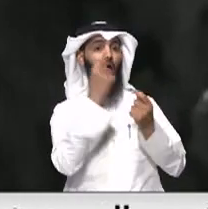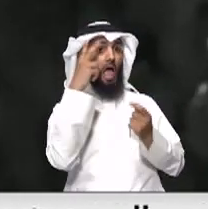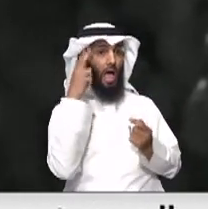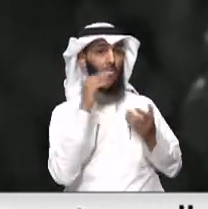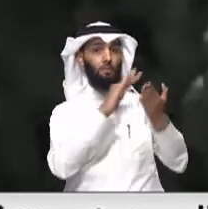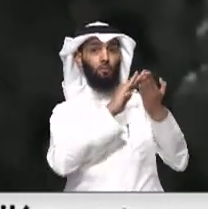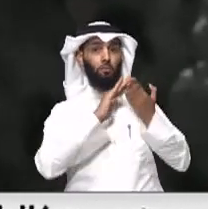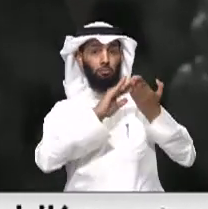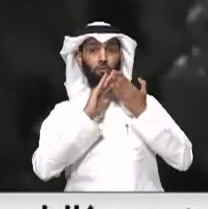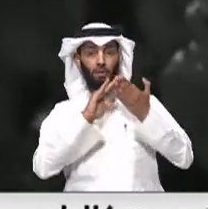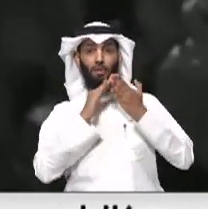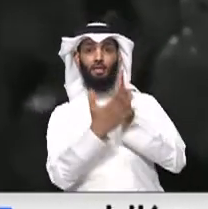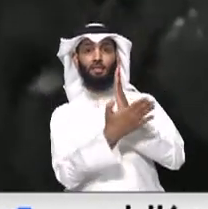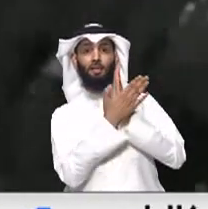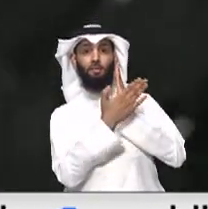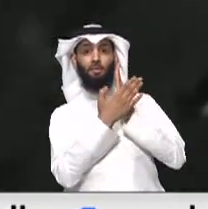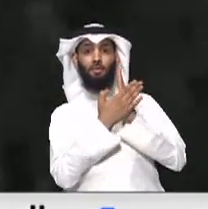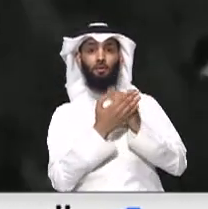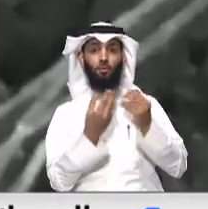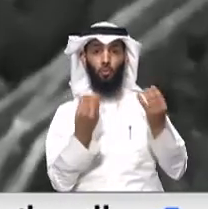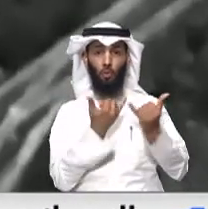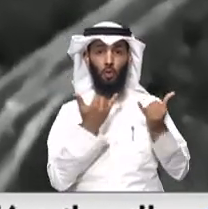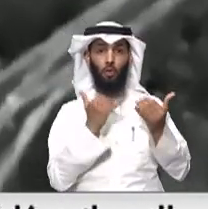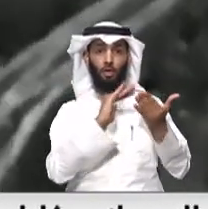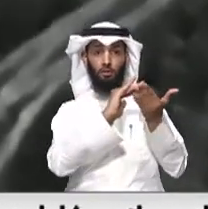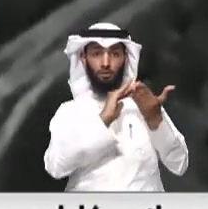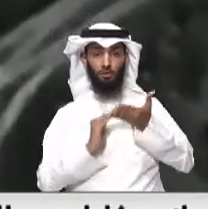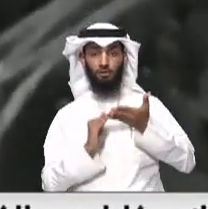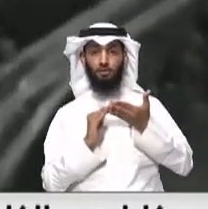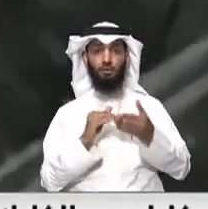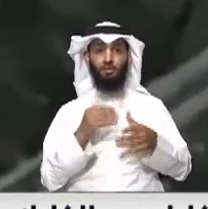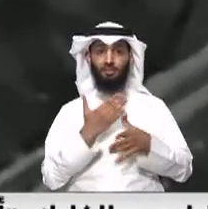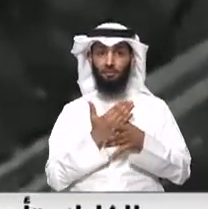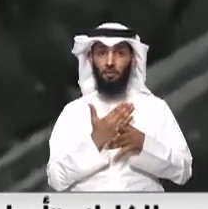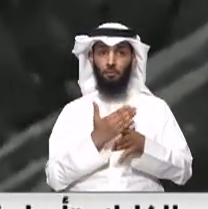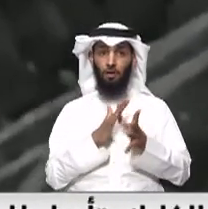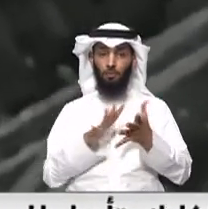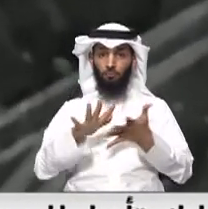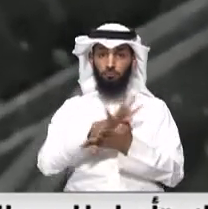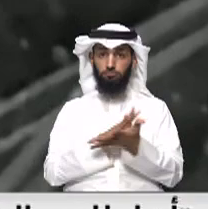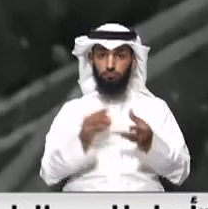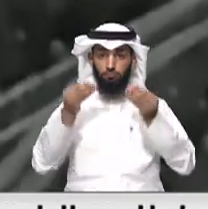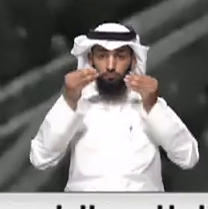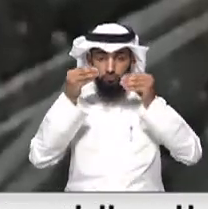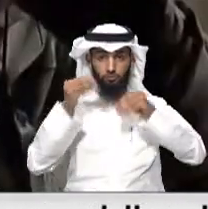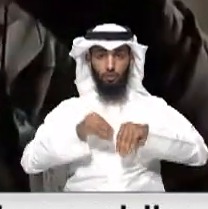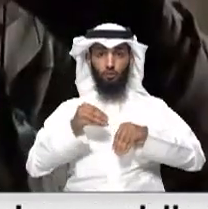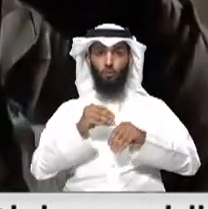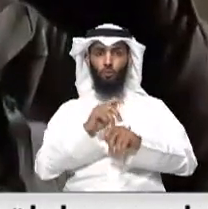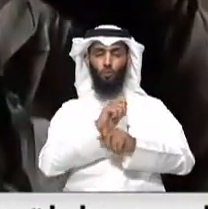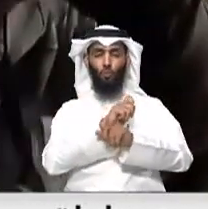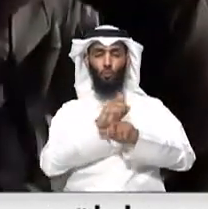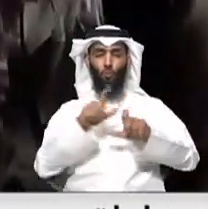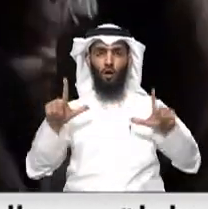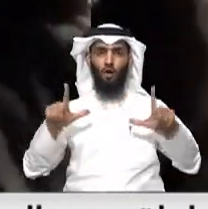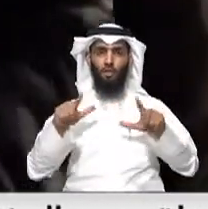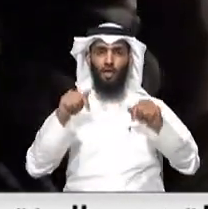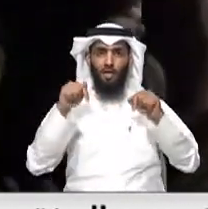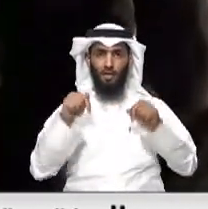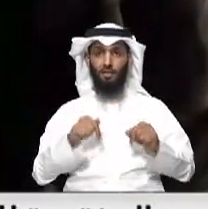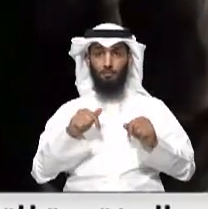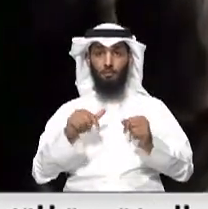تعقد مشهد الصراع وتدفع بشكل متسارع الى نقطه ال عوده وهو مسار يؤشر الى الابتعاد عن اي تسويه